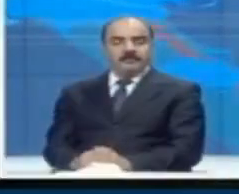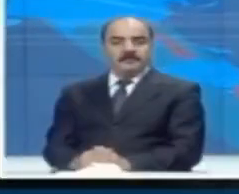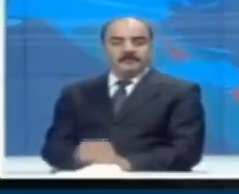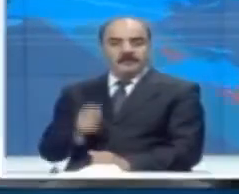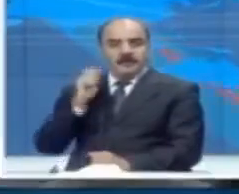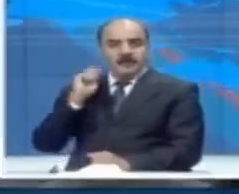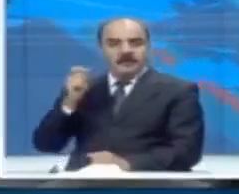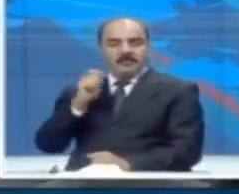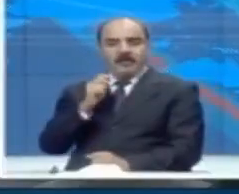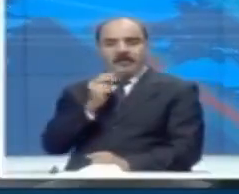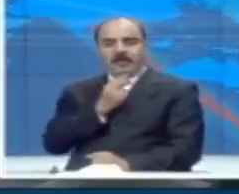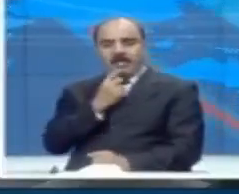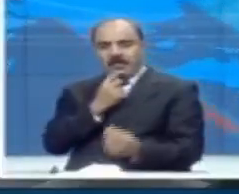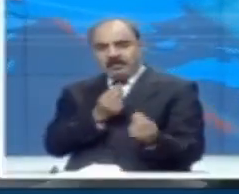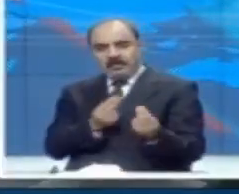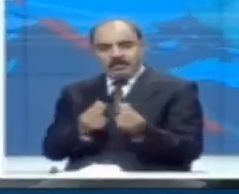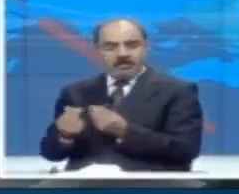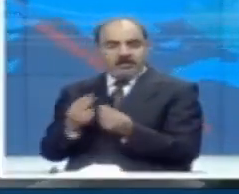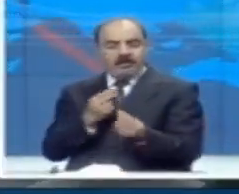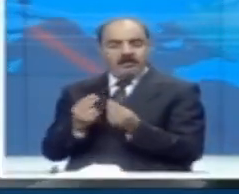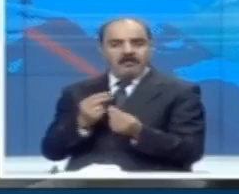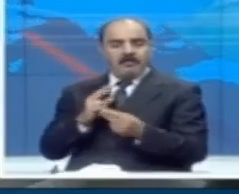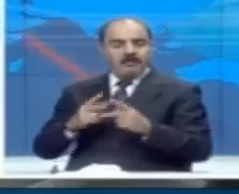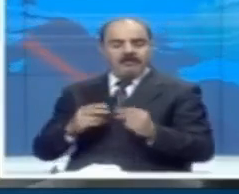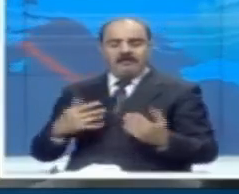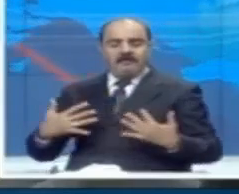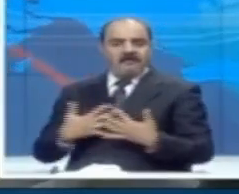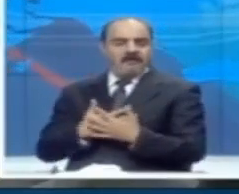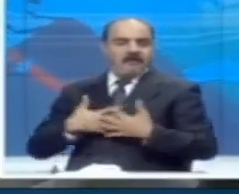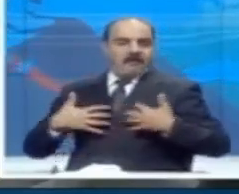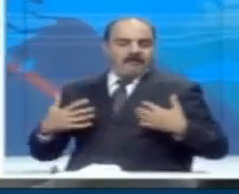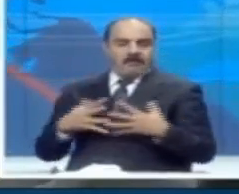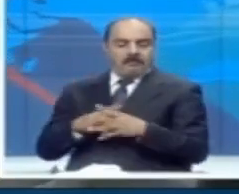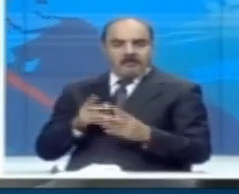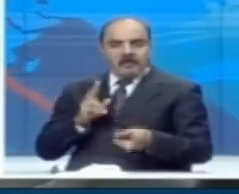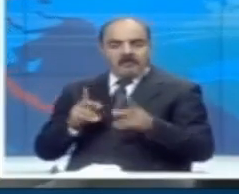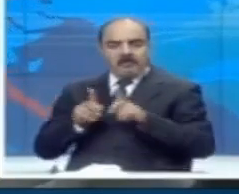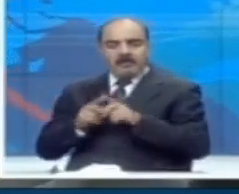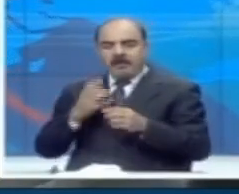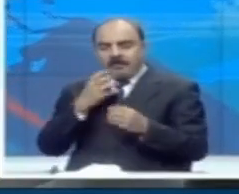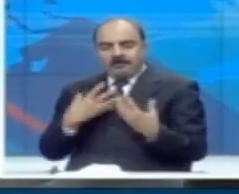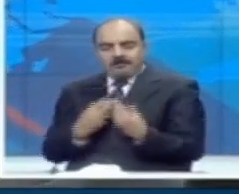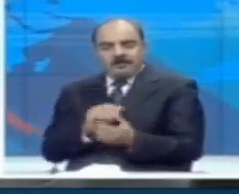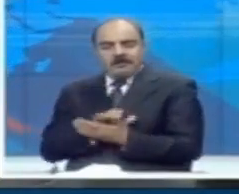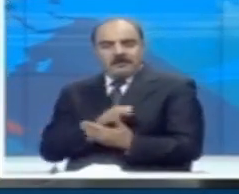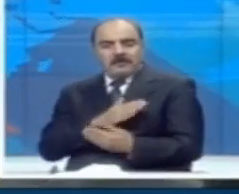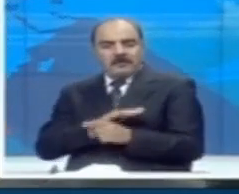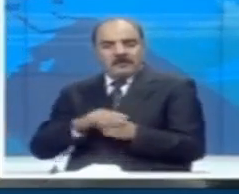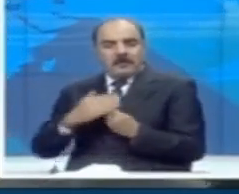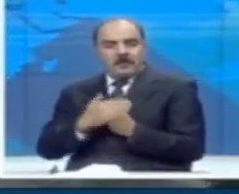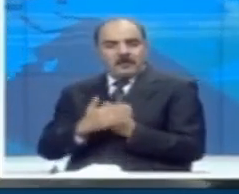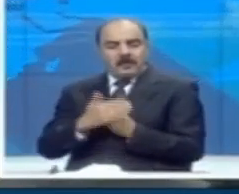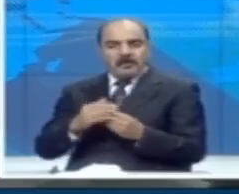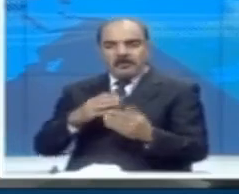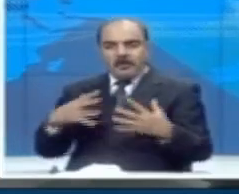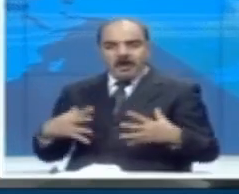رانيم تردد أجراس تقرع وطقوس كنسية مبهجة امتزجت بأجواء من الدفء والاطمئنان على واقع قداس